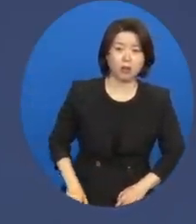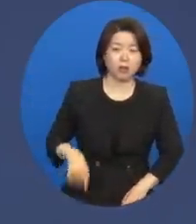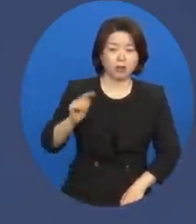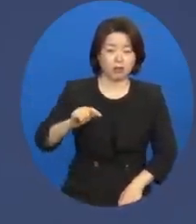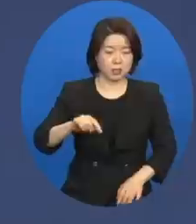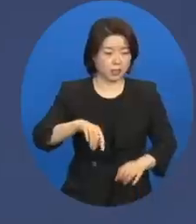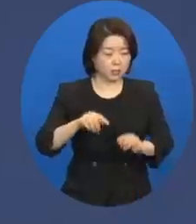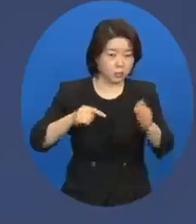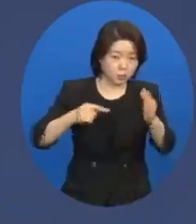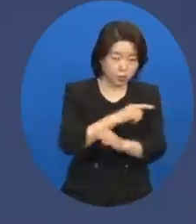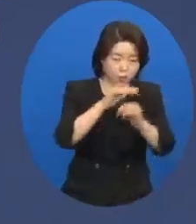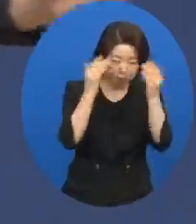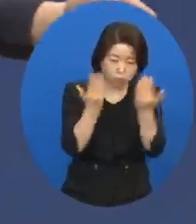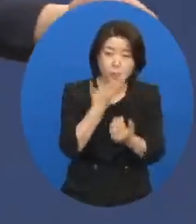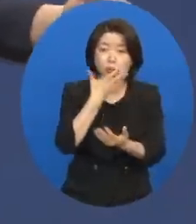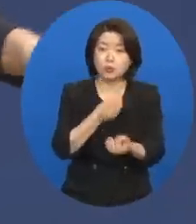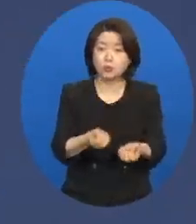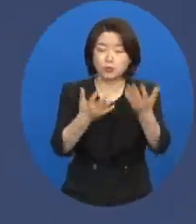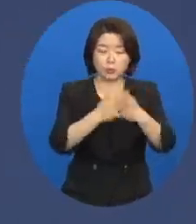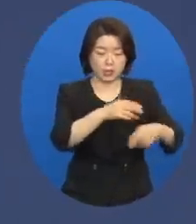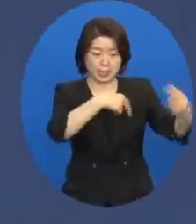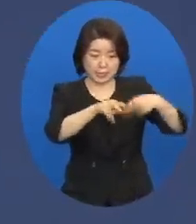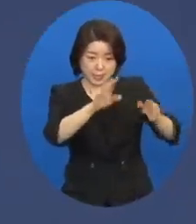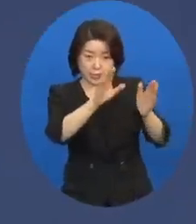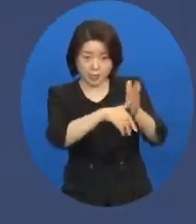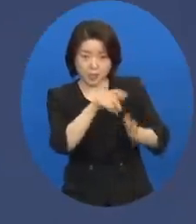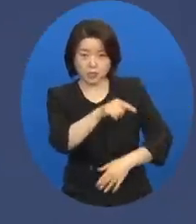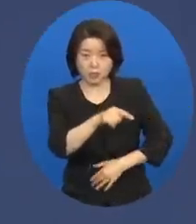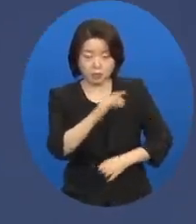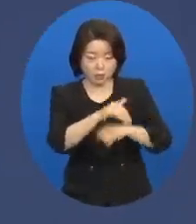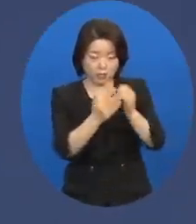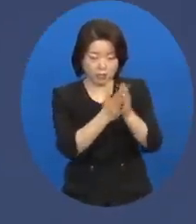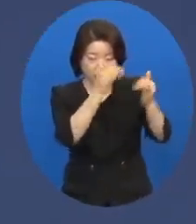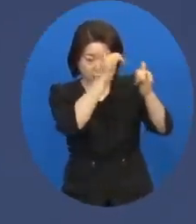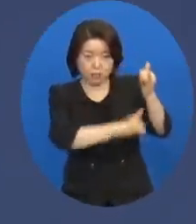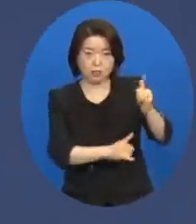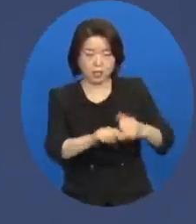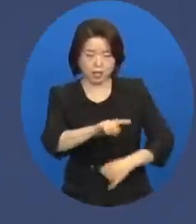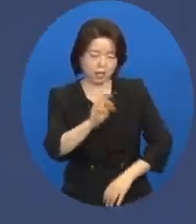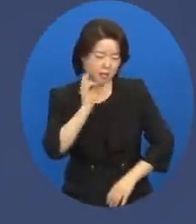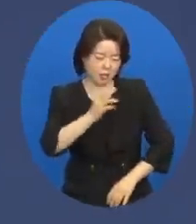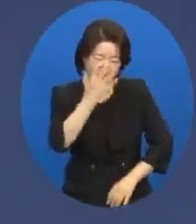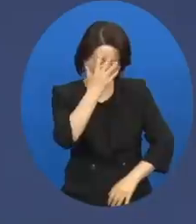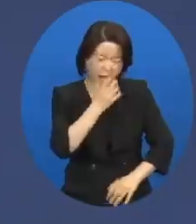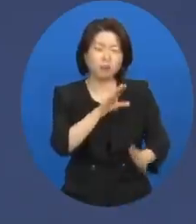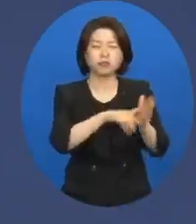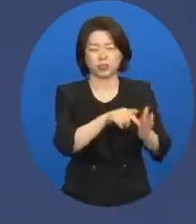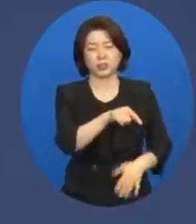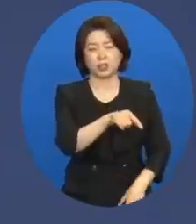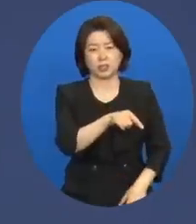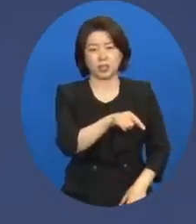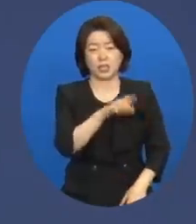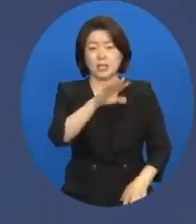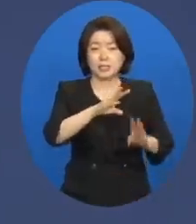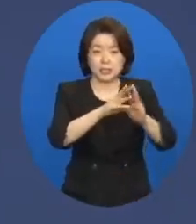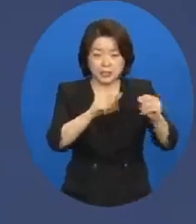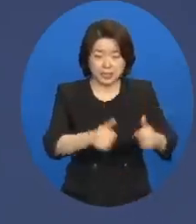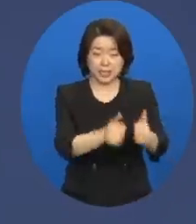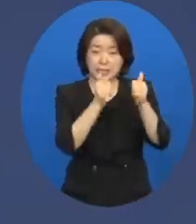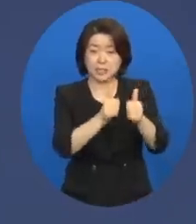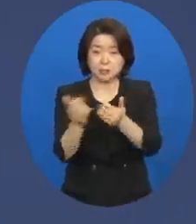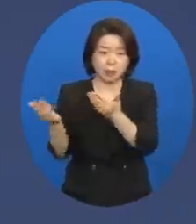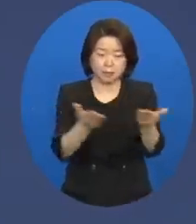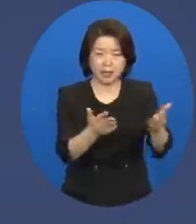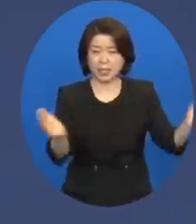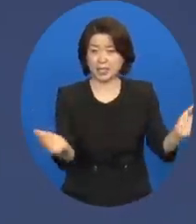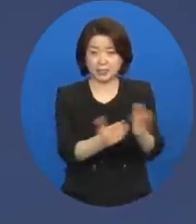모든 축복이 사사시대 그러면 성경 역사의 가장 암흑시대라고 말합니다. 그 땅에 심판받아